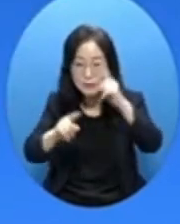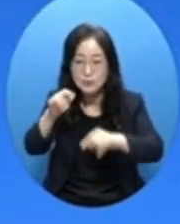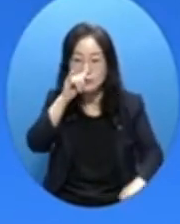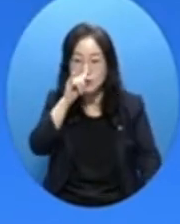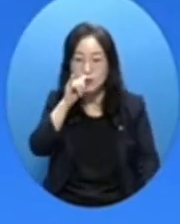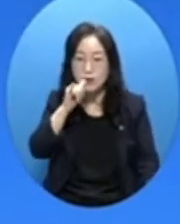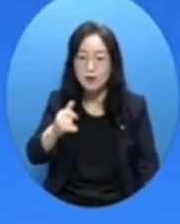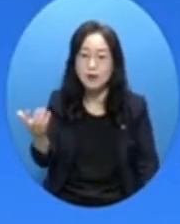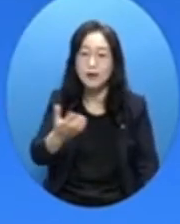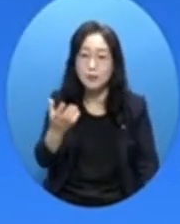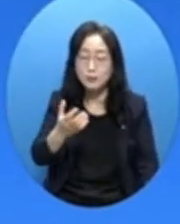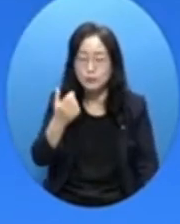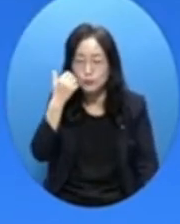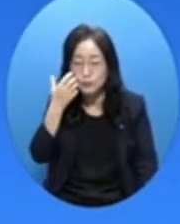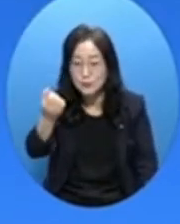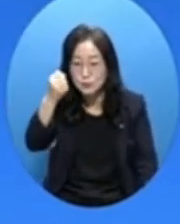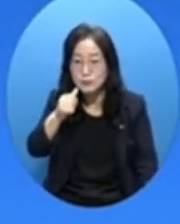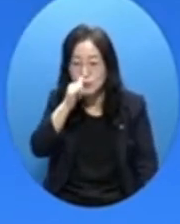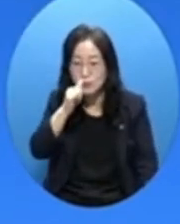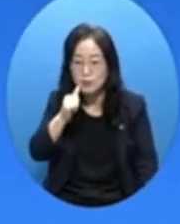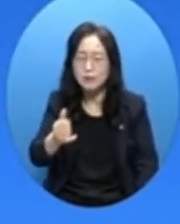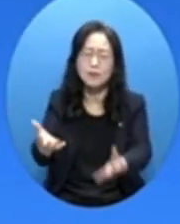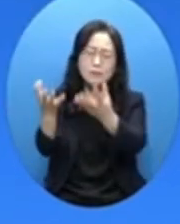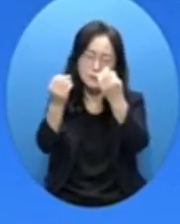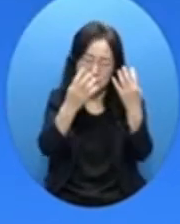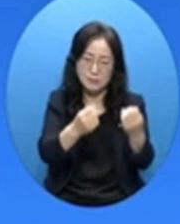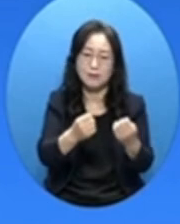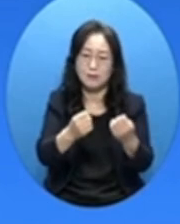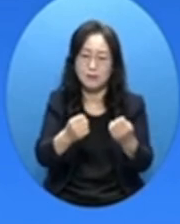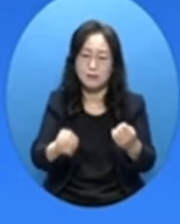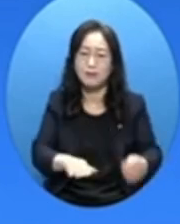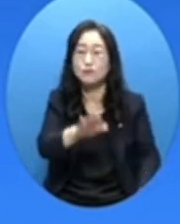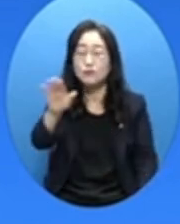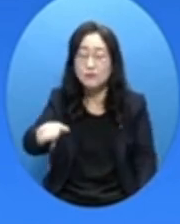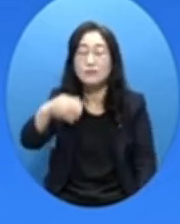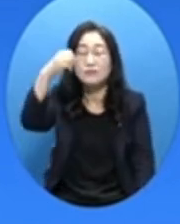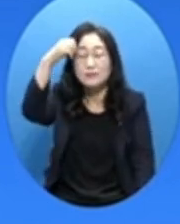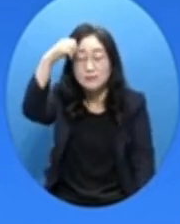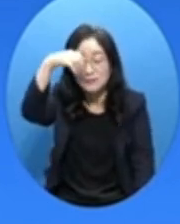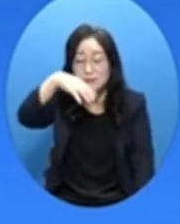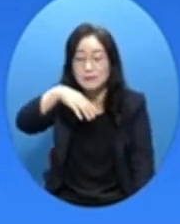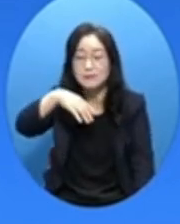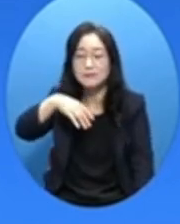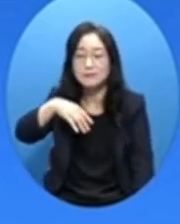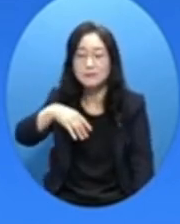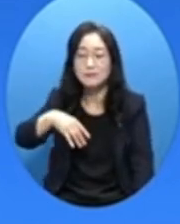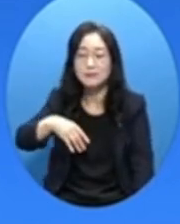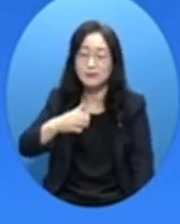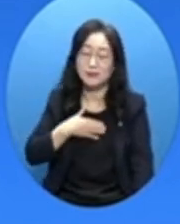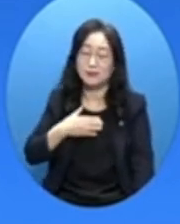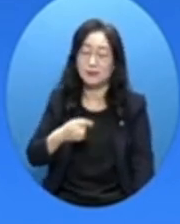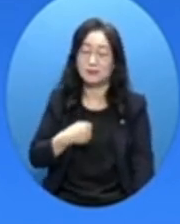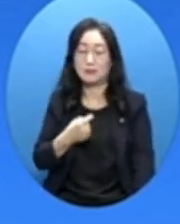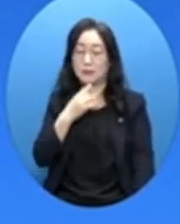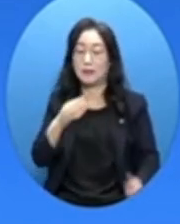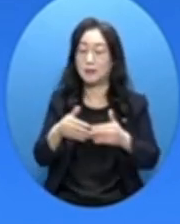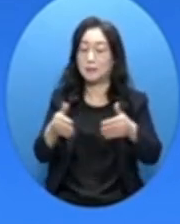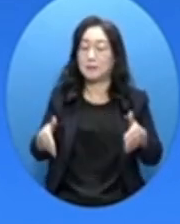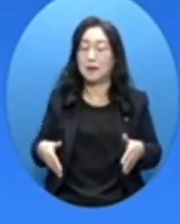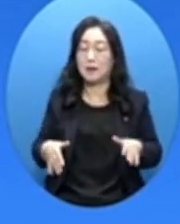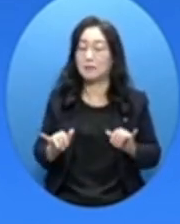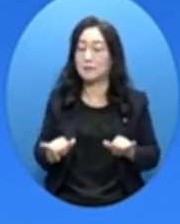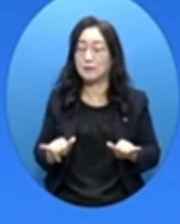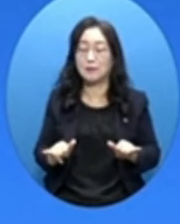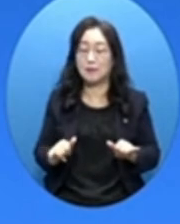있고 아픔 가운데 있는 사람이 얼마나 많은데 우리는 그저 나 자신밖에 모르고 고개를